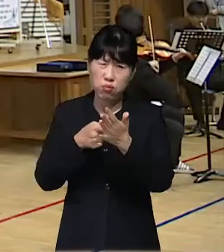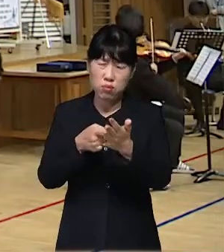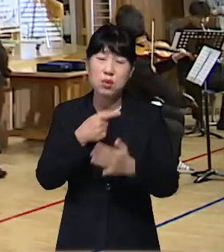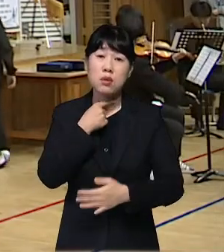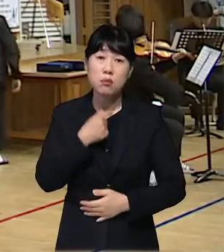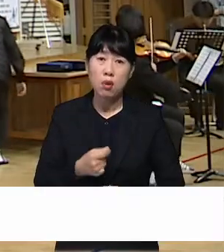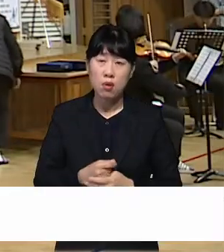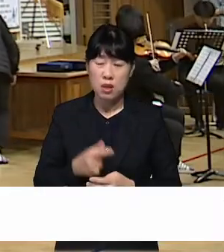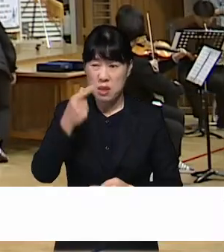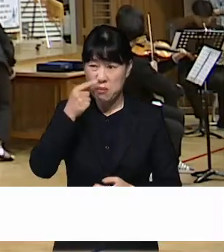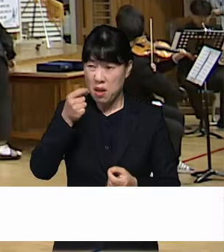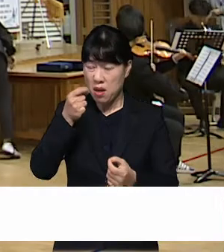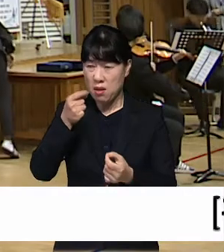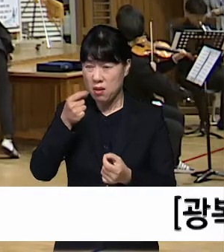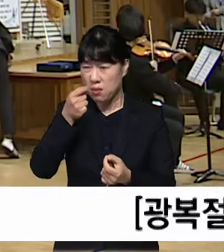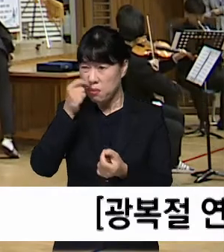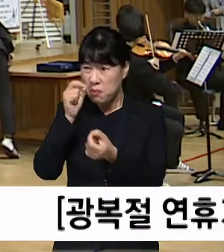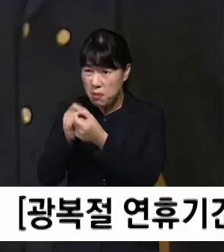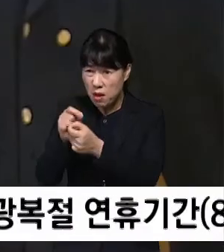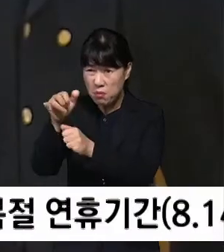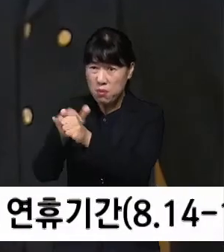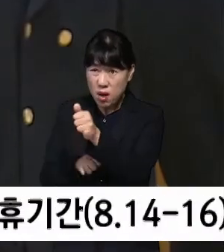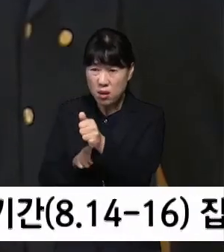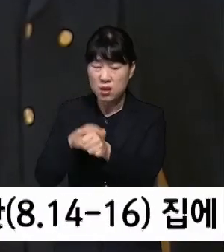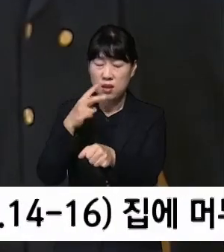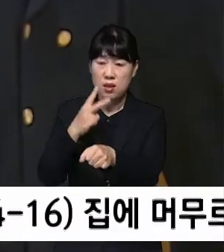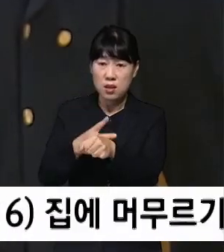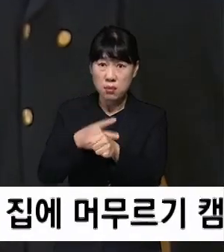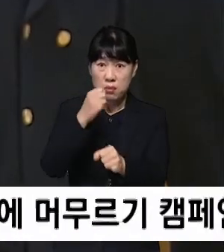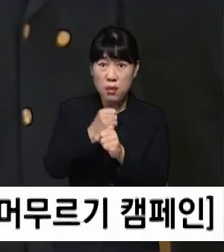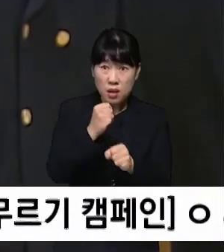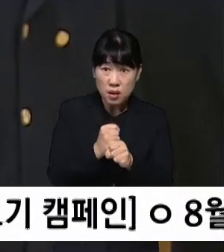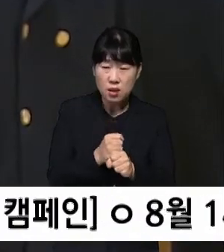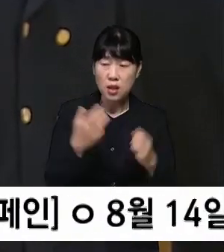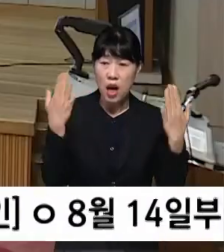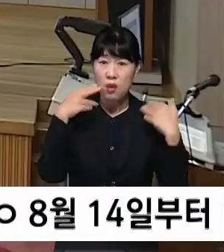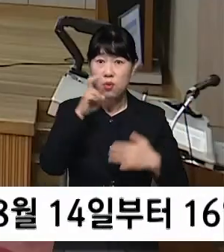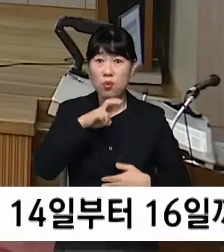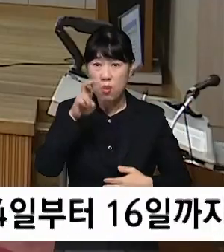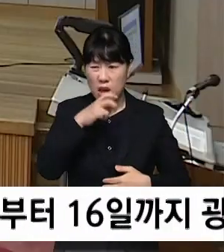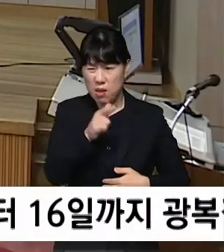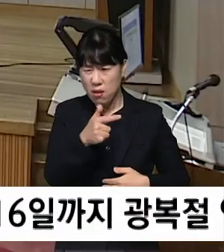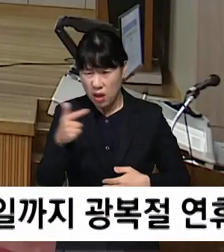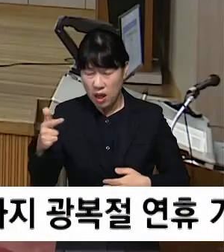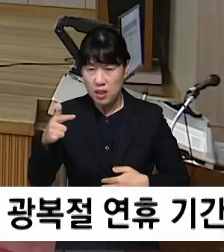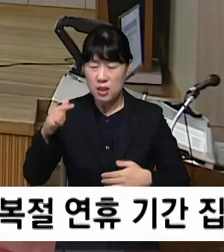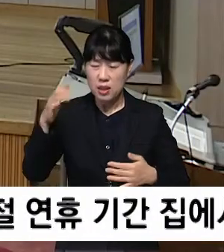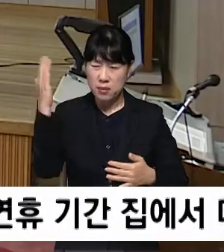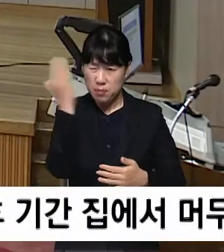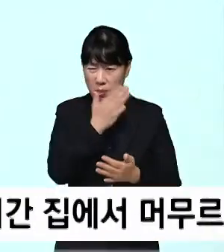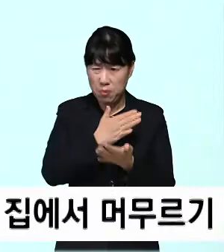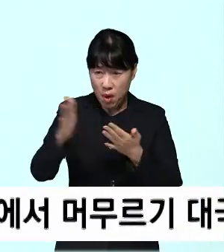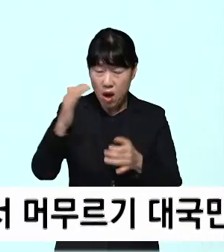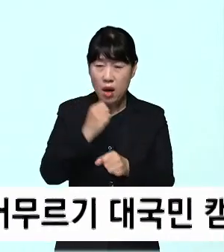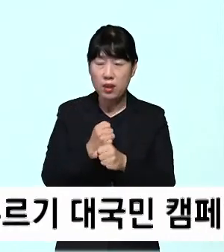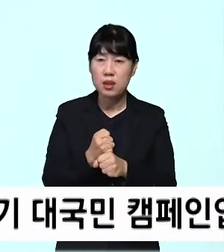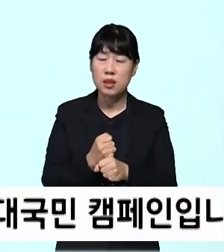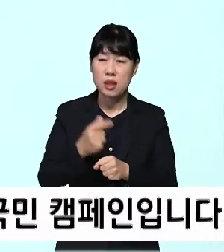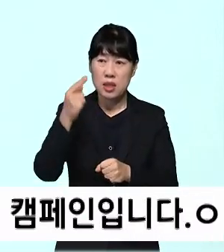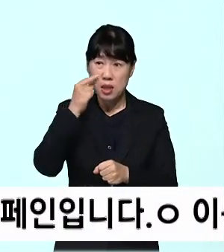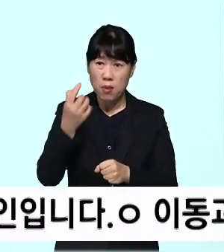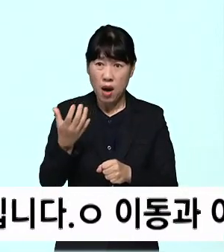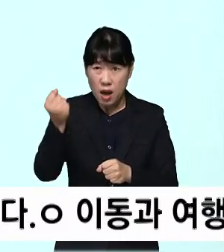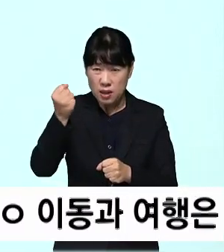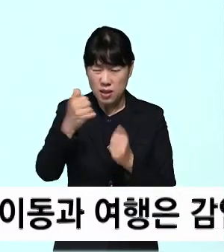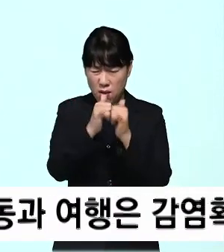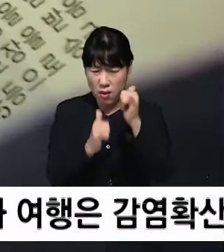친일 음악가가 자꾸 칸 교과 등 학내 일제 잔재를 청산하는 것 만큼이나 일제가 지워낸 학교 역사를 복원하는